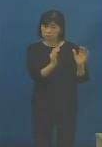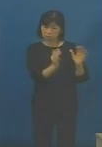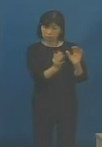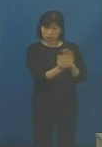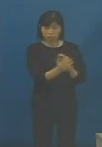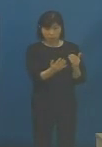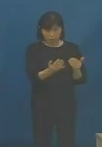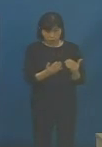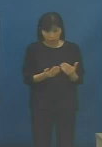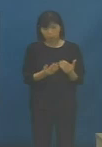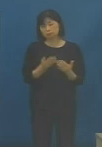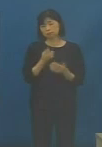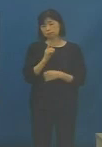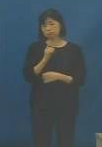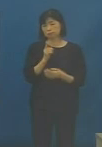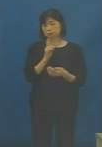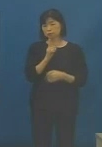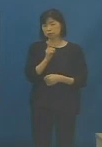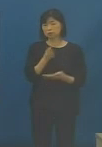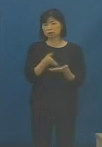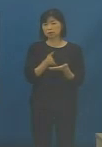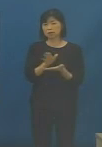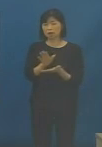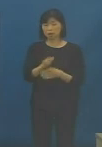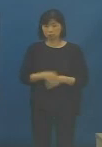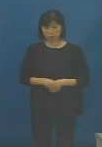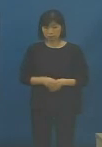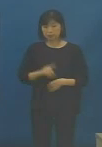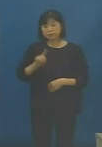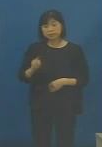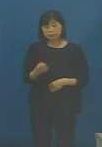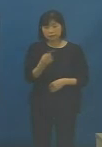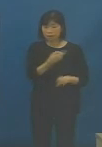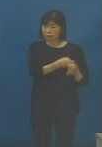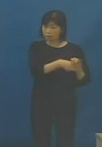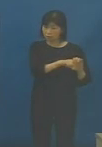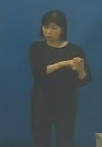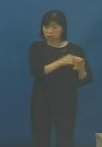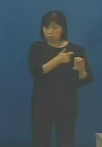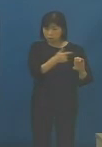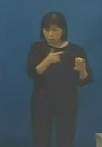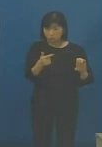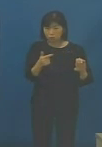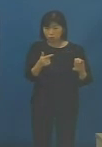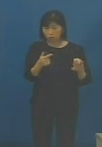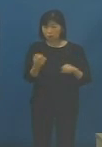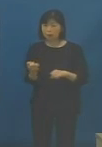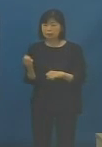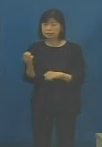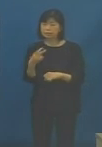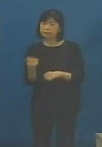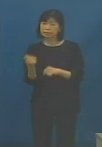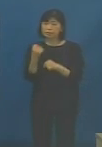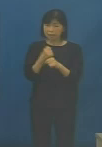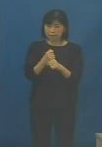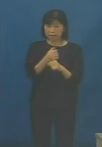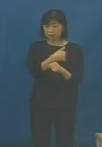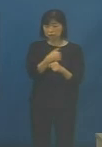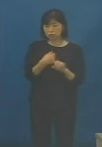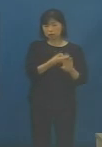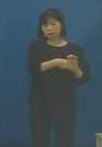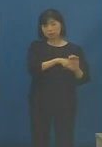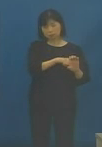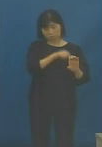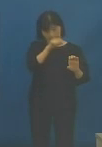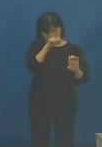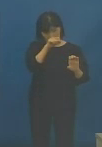りました。まあ、それはできれば自然エネルギーなどですねそうした再生可能エネルギー等が望ましいの